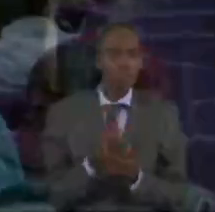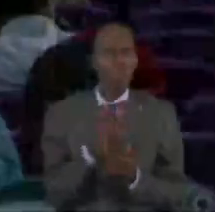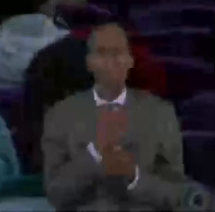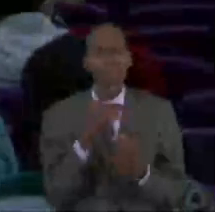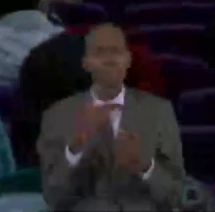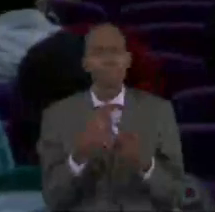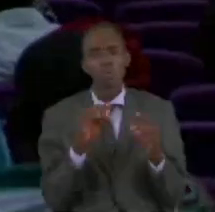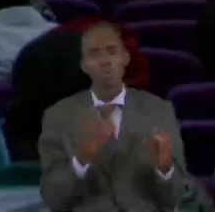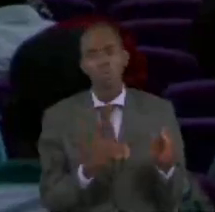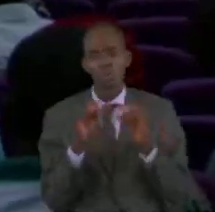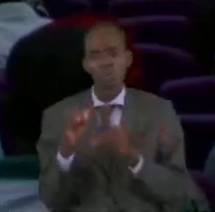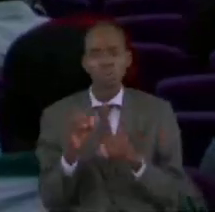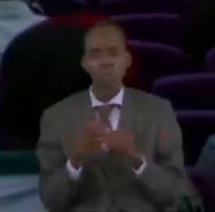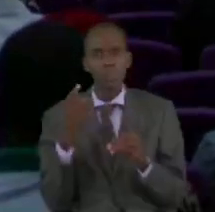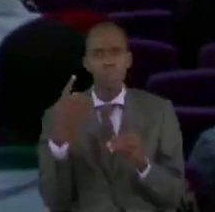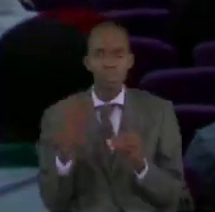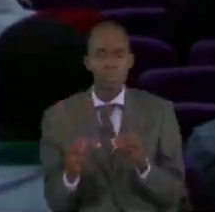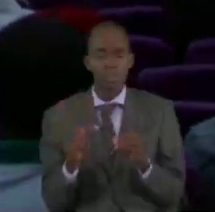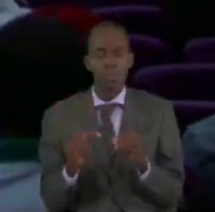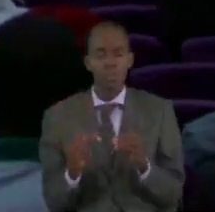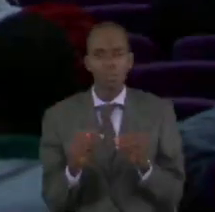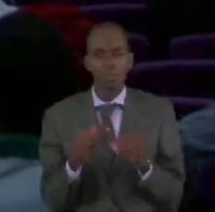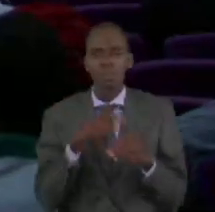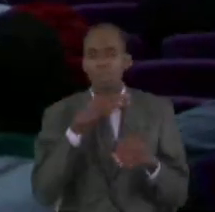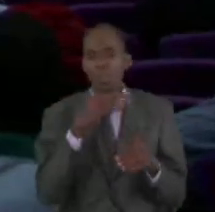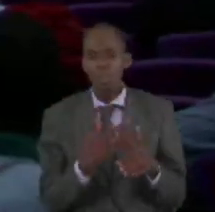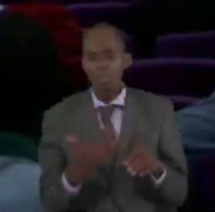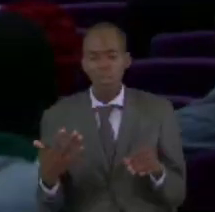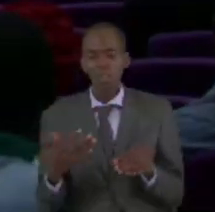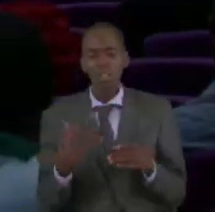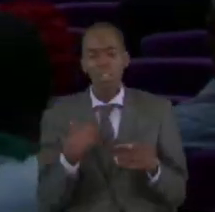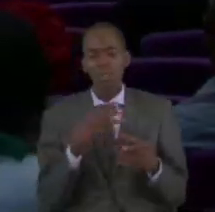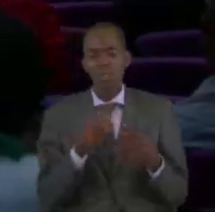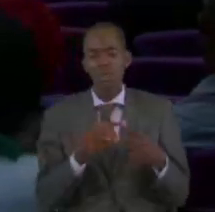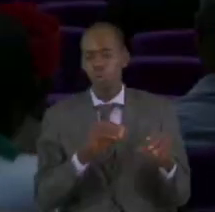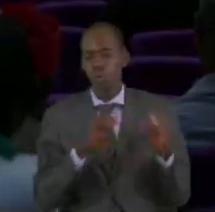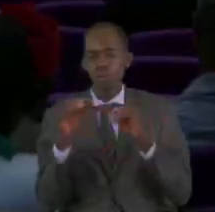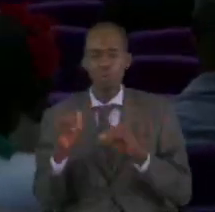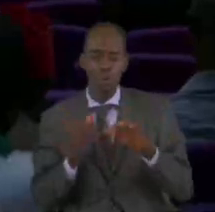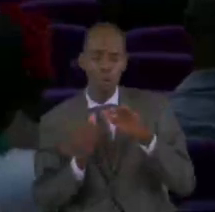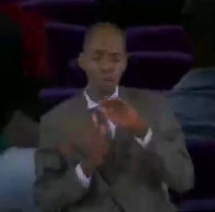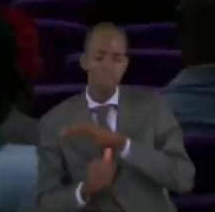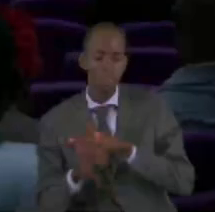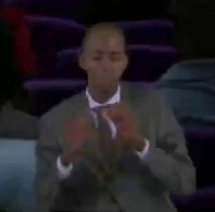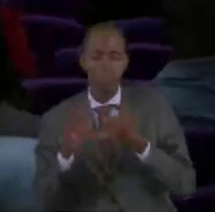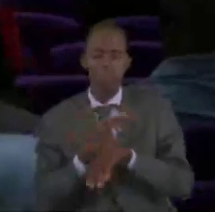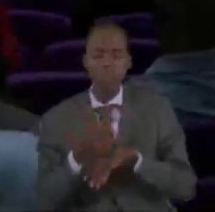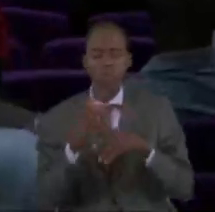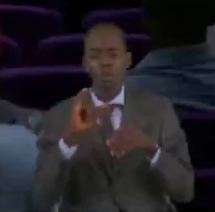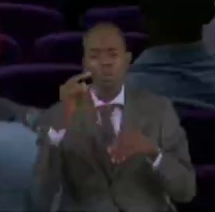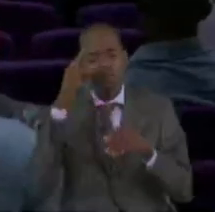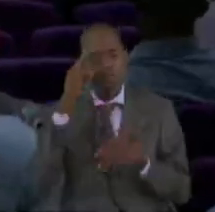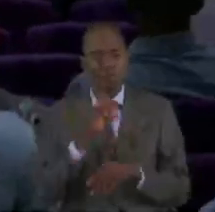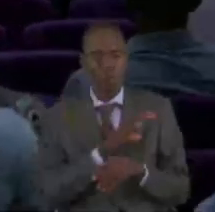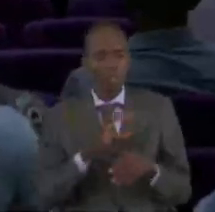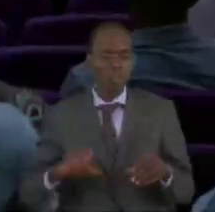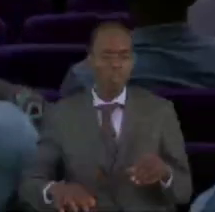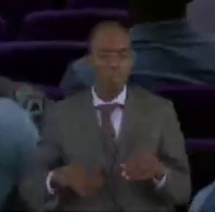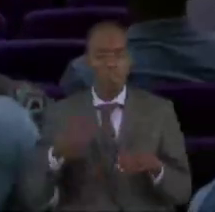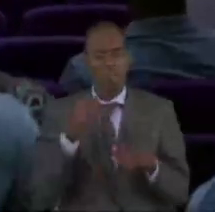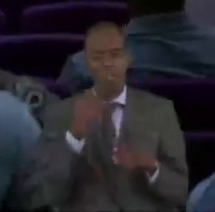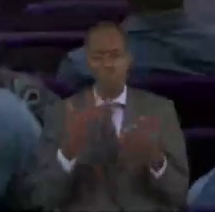dénigrer, minimiser, mettre dans la boue et piétiner le message venant de Christ.